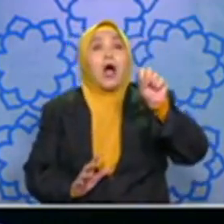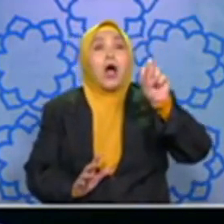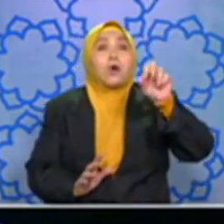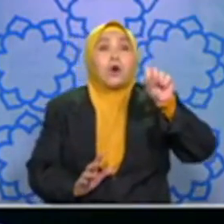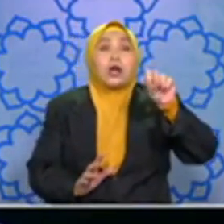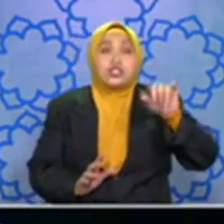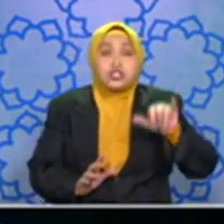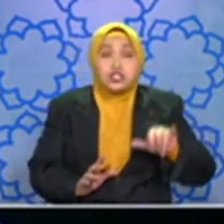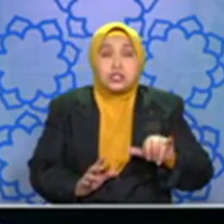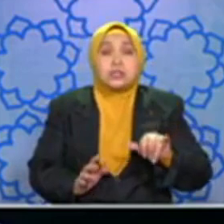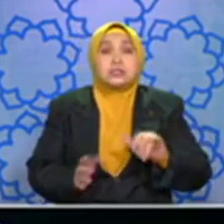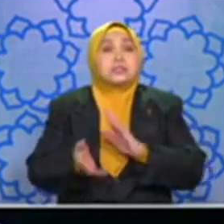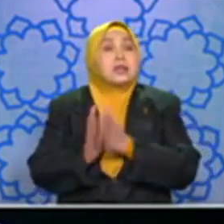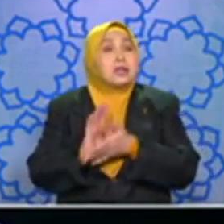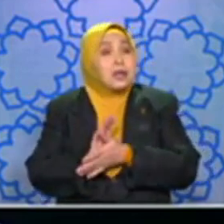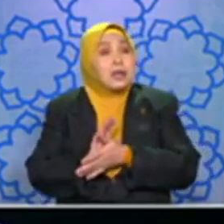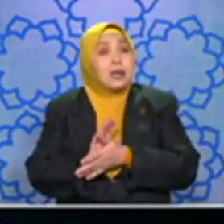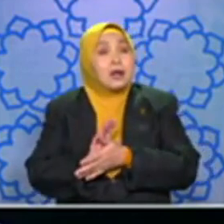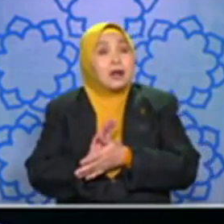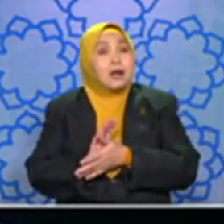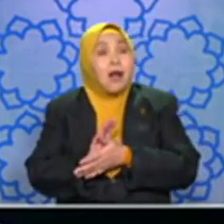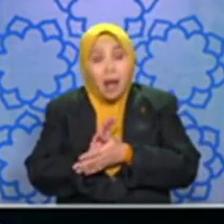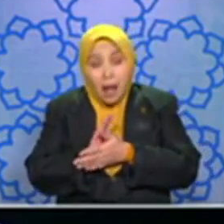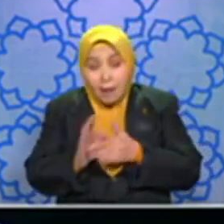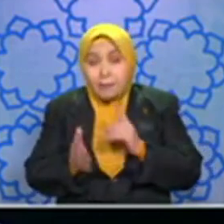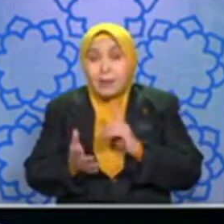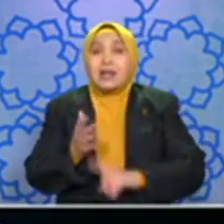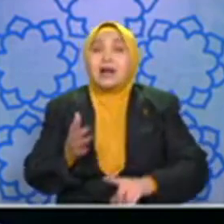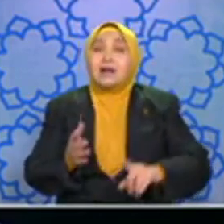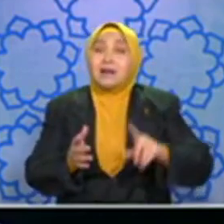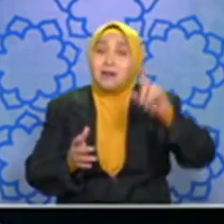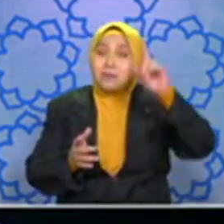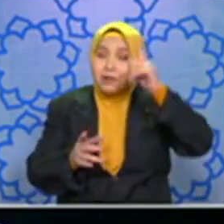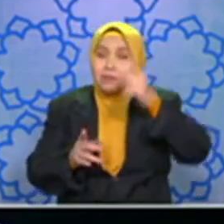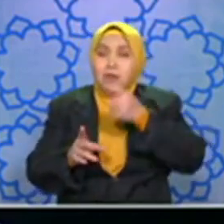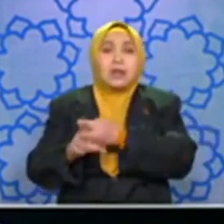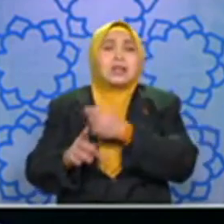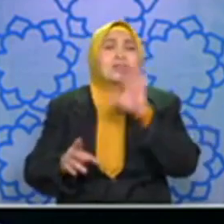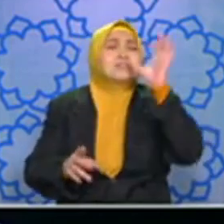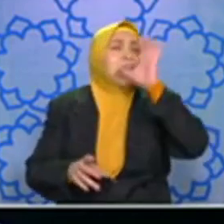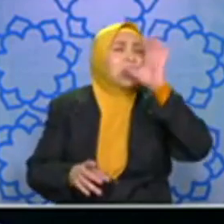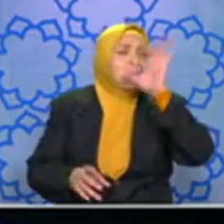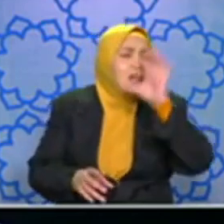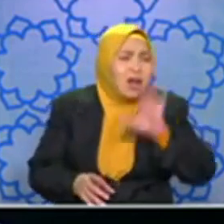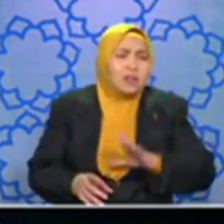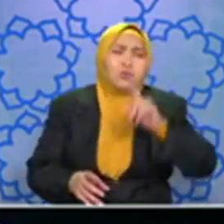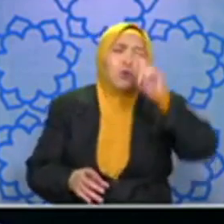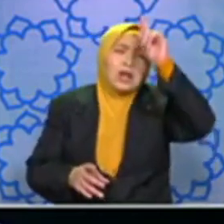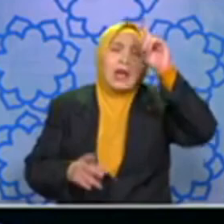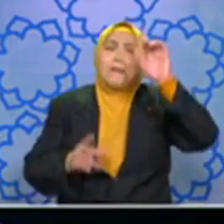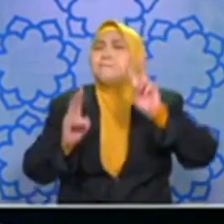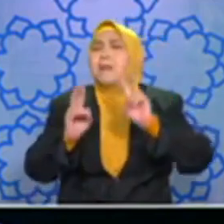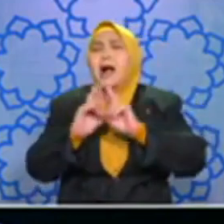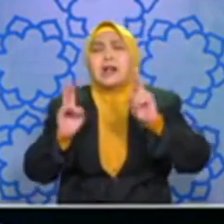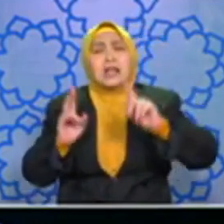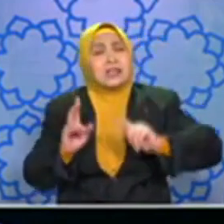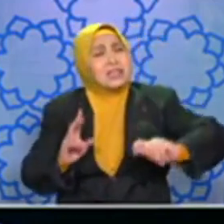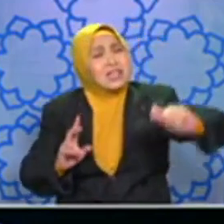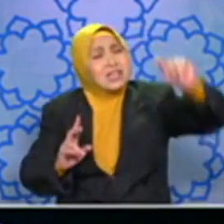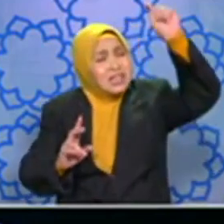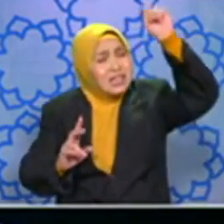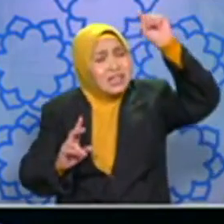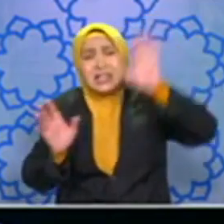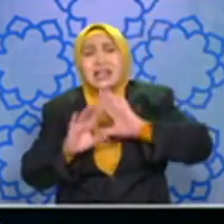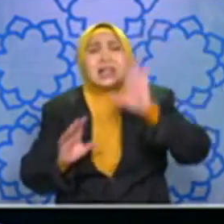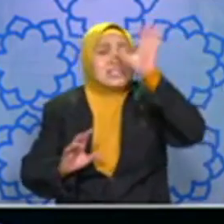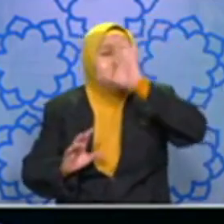Jadi templak dalam ayat yang ke-42 ni, kalau kamu nak cari Tuhan, carilah Tuhan yang paling tinggi sekali, iaitu arasy. Jangan cari